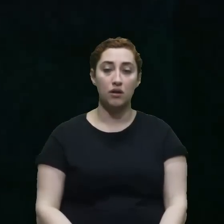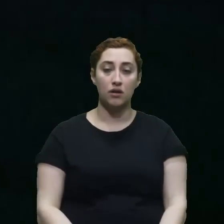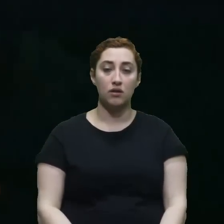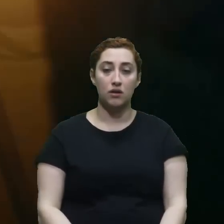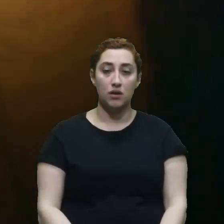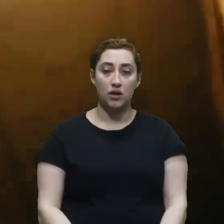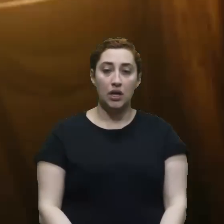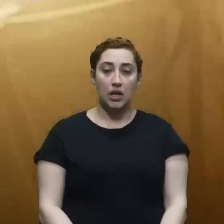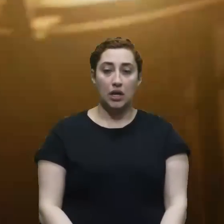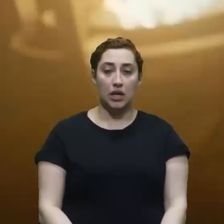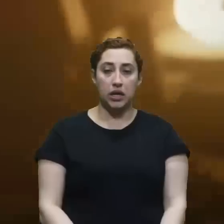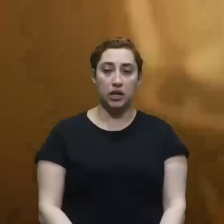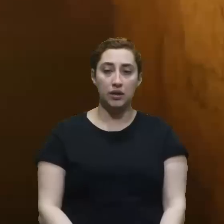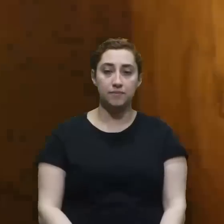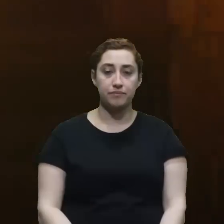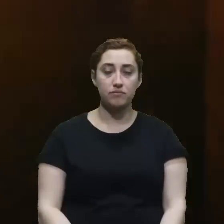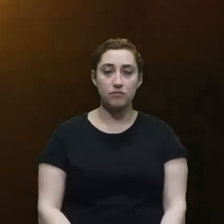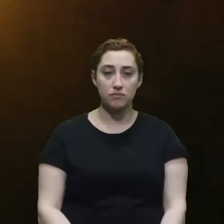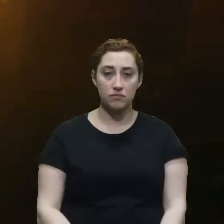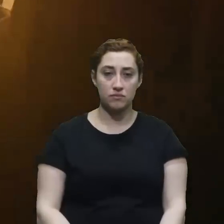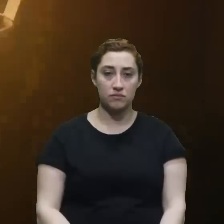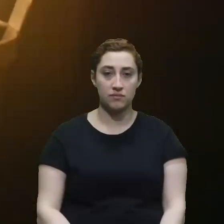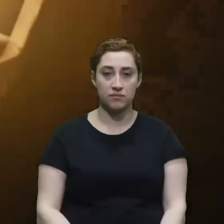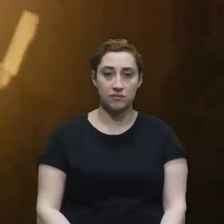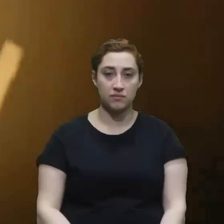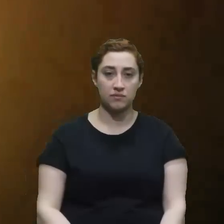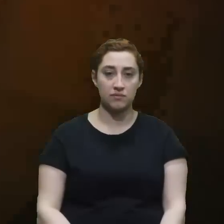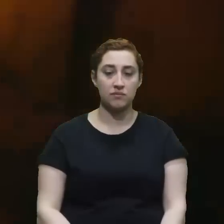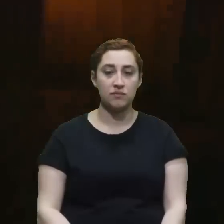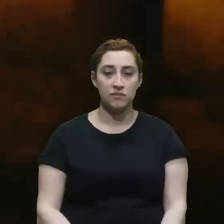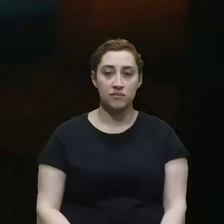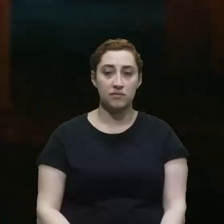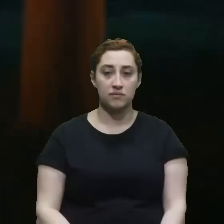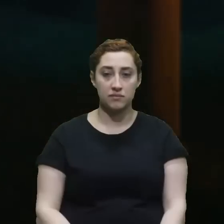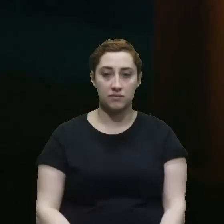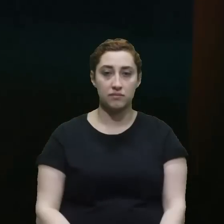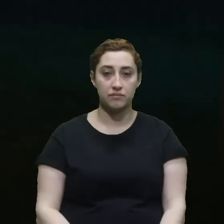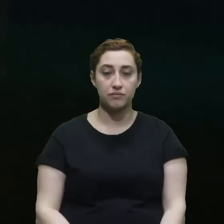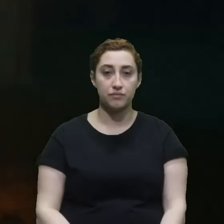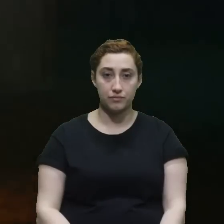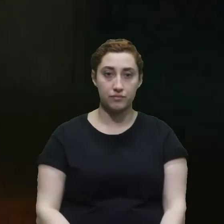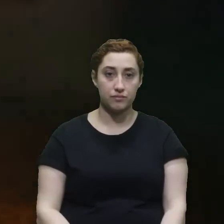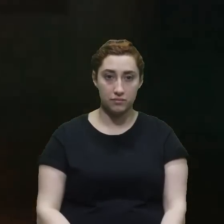Ortamı aydınlatan kaynak, ayaklı çanaklardan yükselen alevler. Eşler bir koridorda.